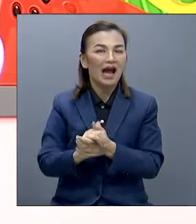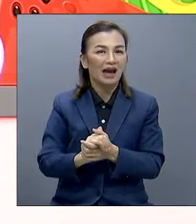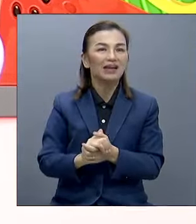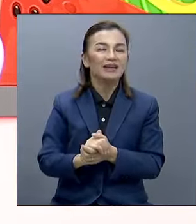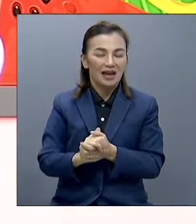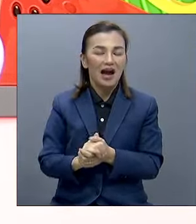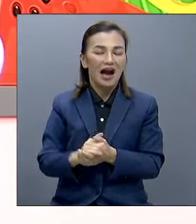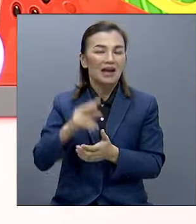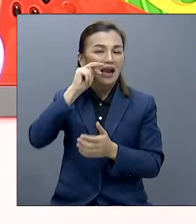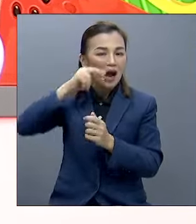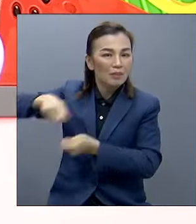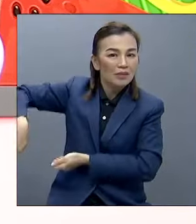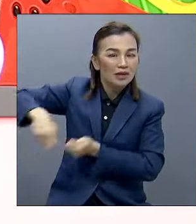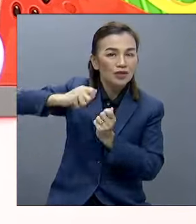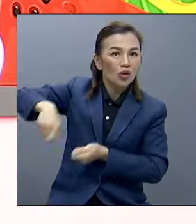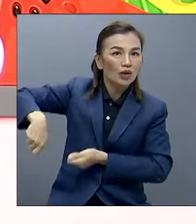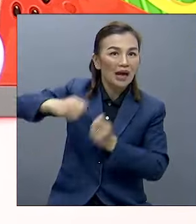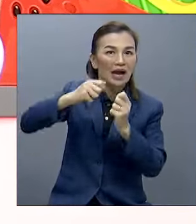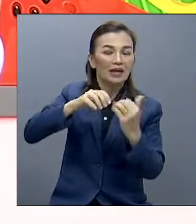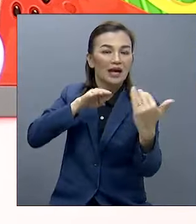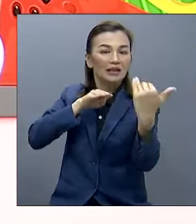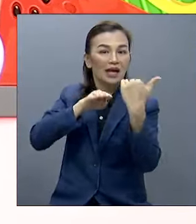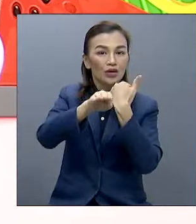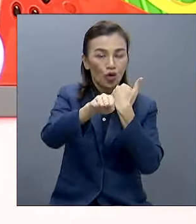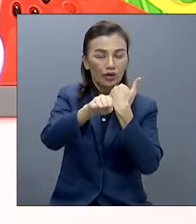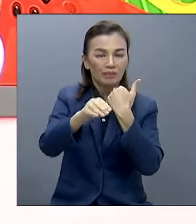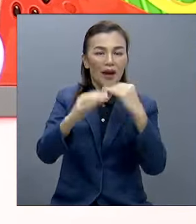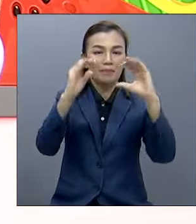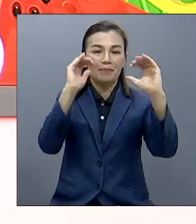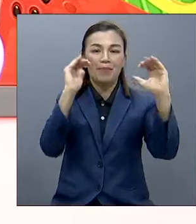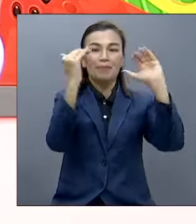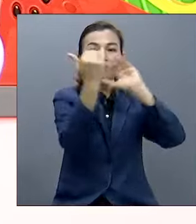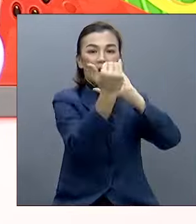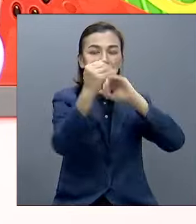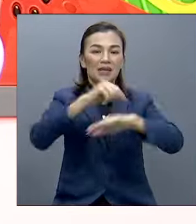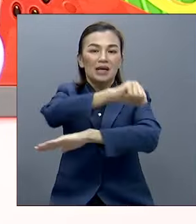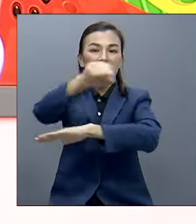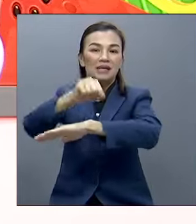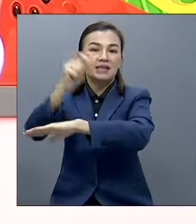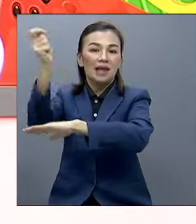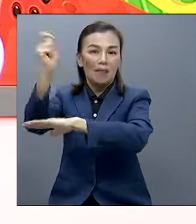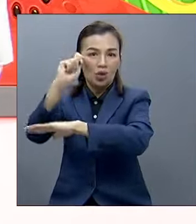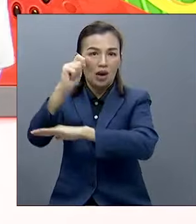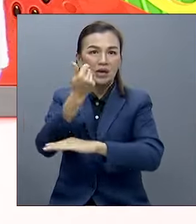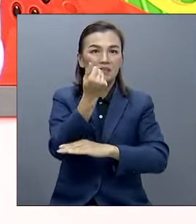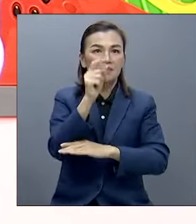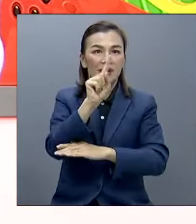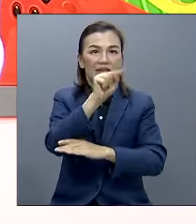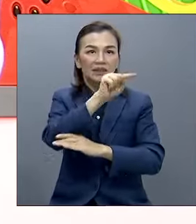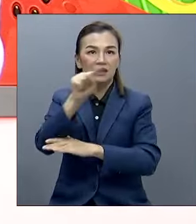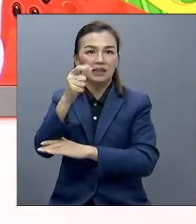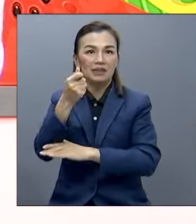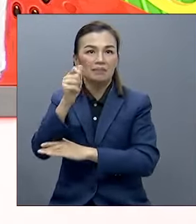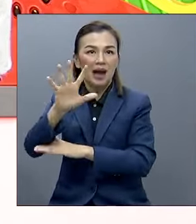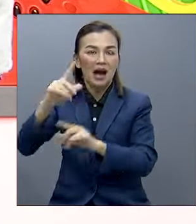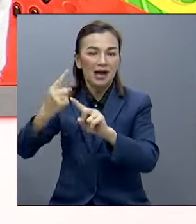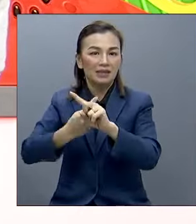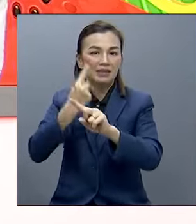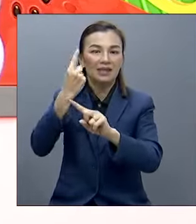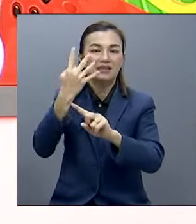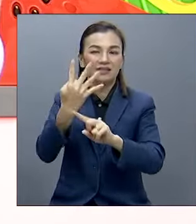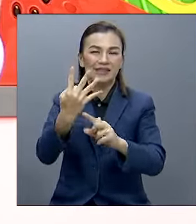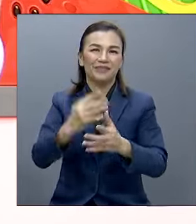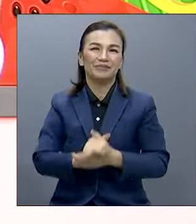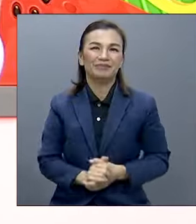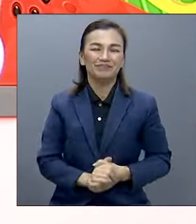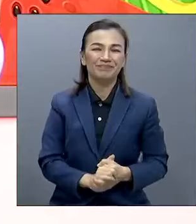มหาสงกรานต์จะอยู่ที่ถนนราชดำเนินกลางแลก็ท้องสนามหลวงเริ่มวันที่11-15เมษายนนี้ครับ